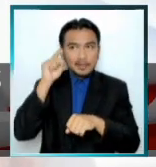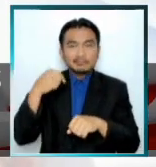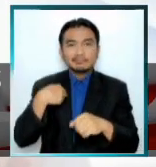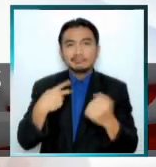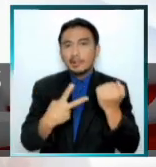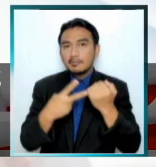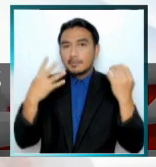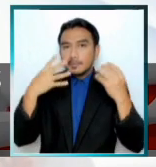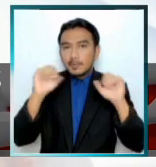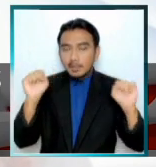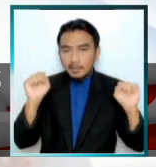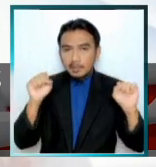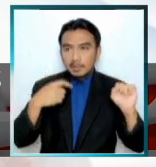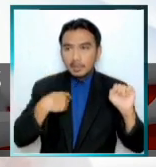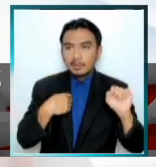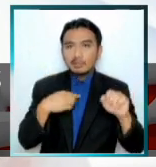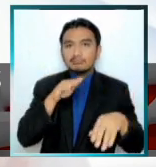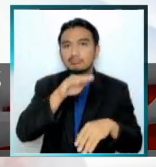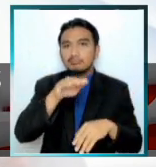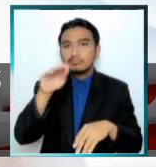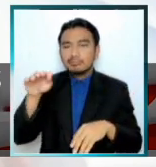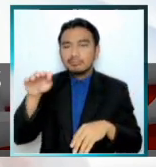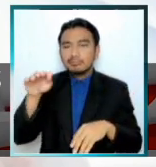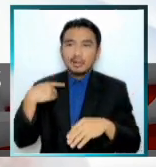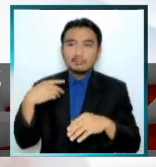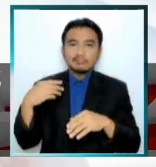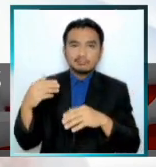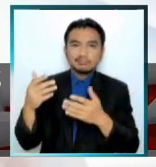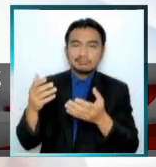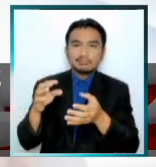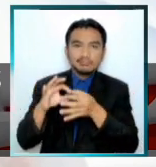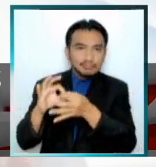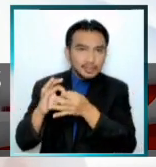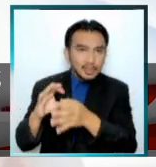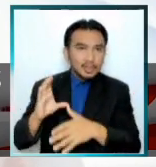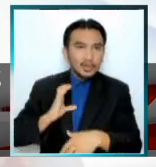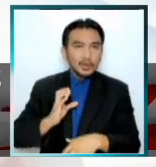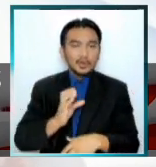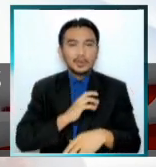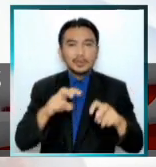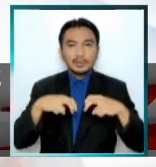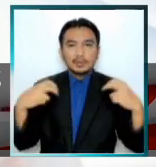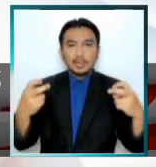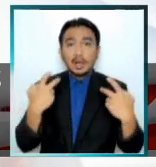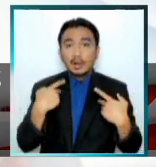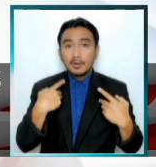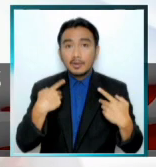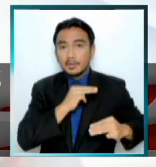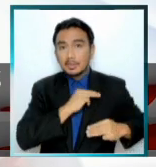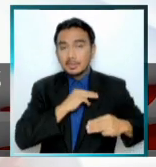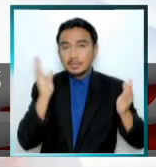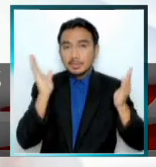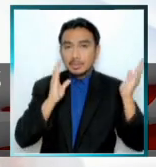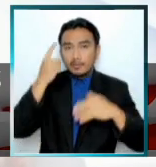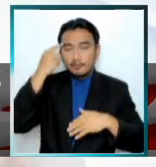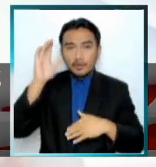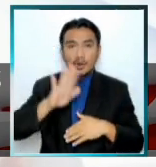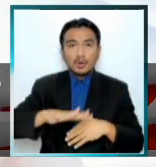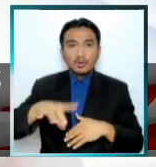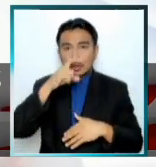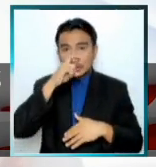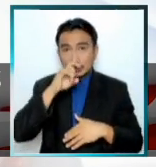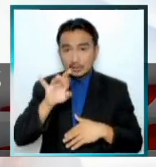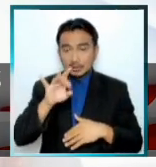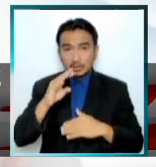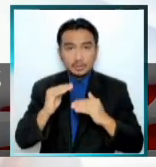po kausapin ng ating Congress to make military service for all 18 years old,